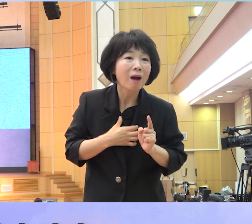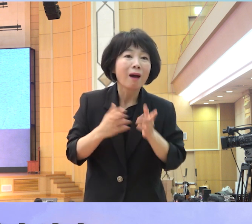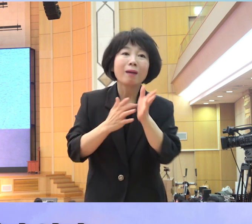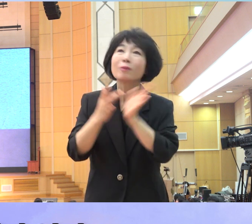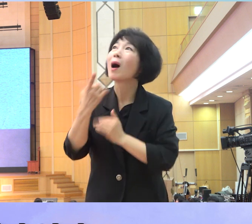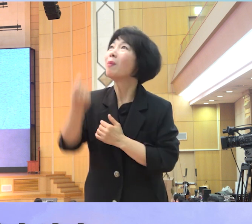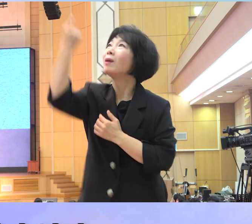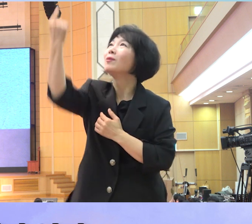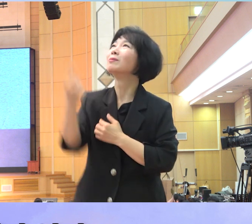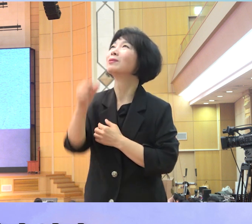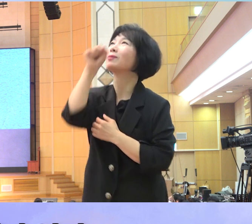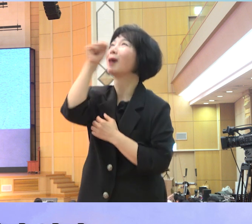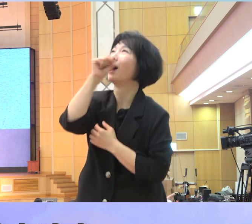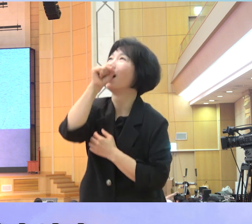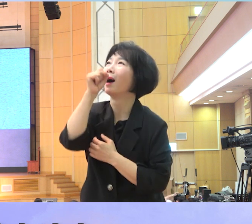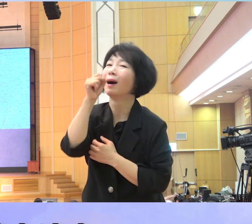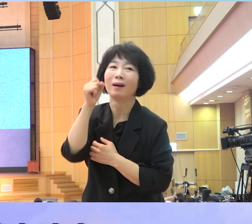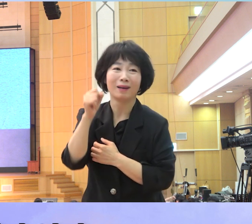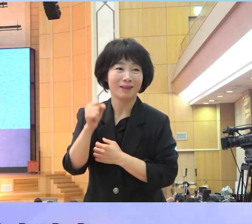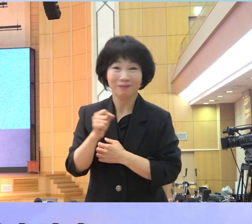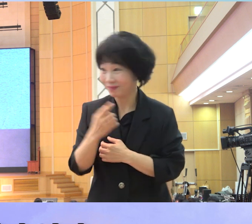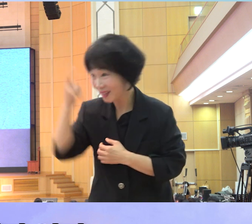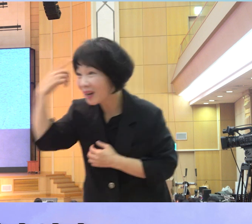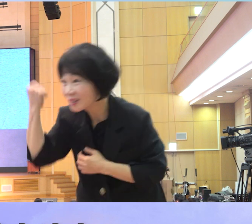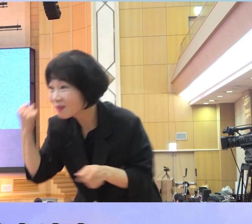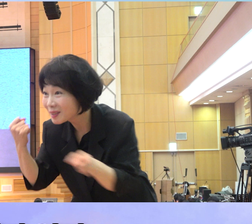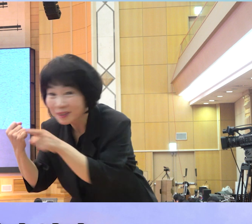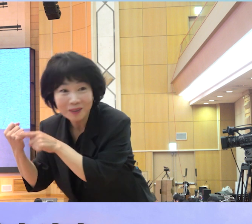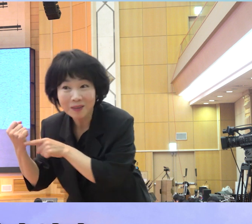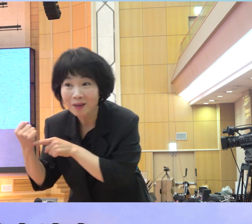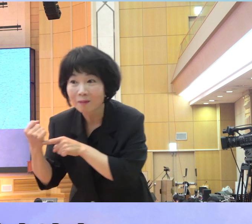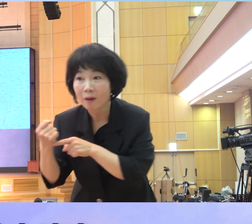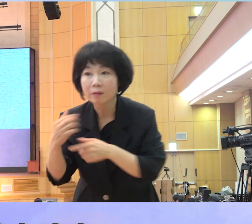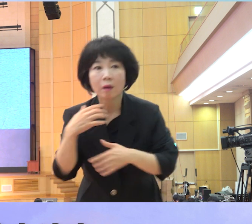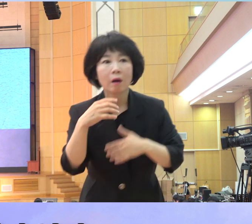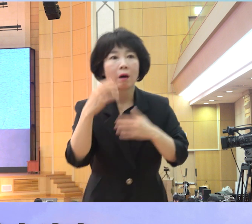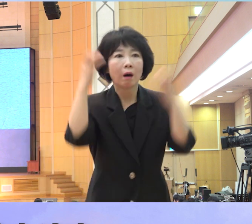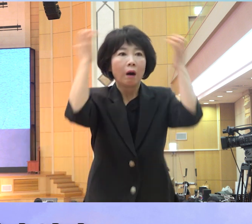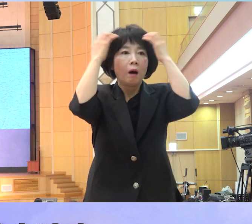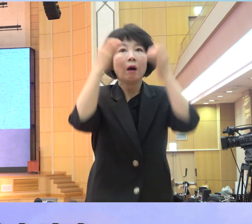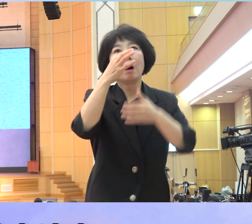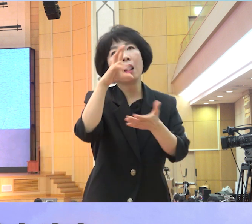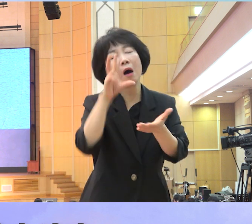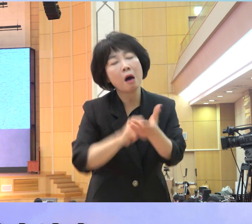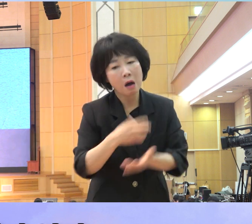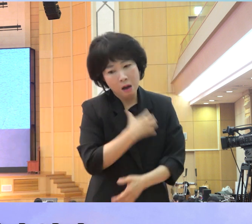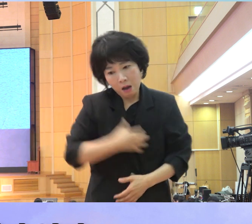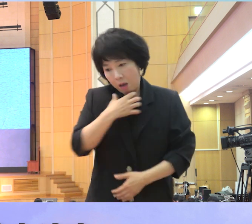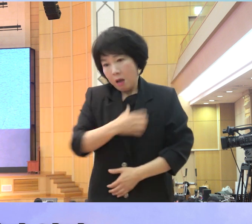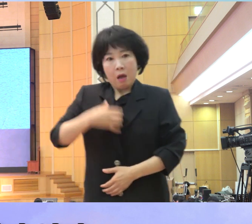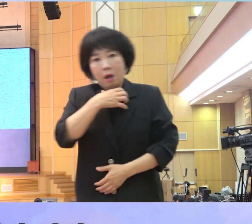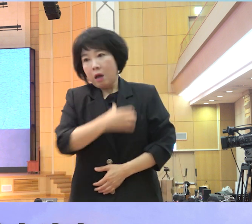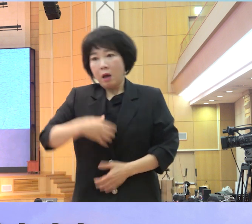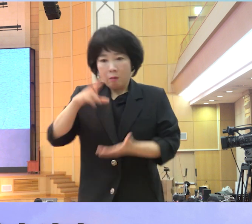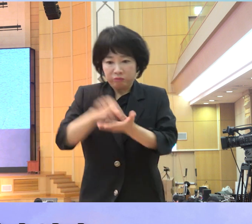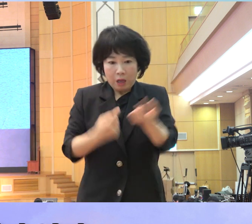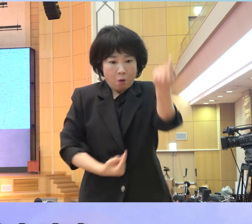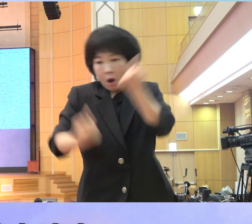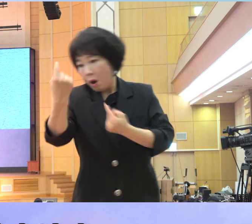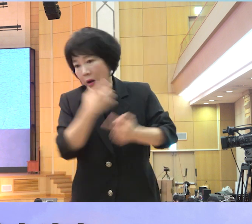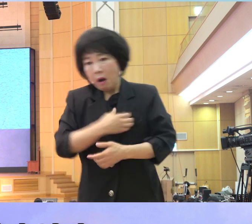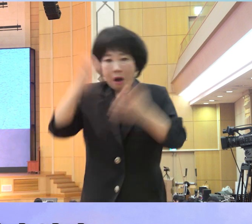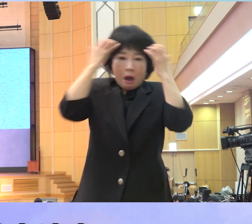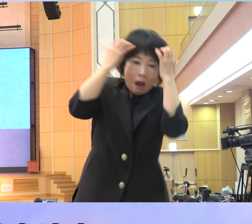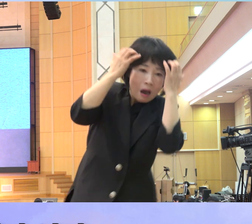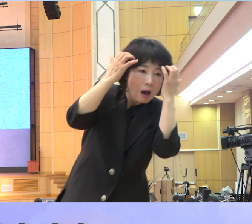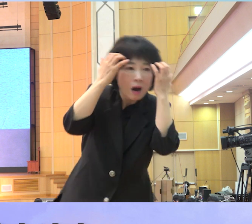있다 오시옵소서. 근데 힘들면은 그냥 죽으면 안 되니까, 또 자살하면 또 이거는 또 내 생명을